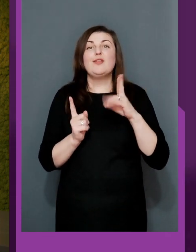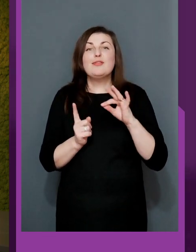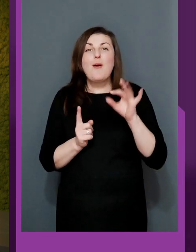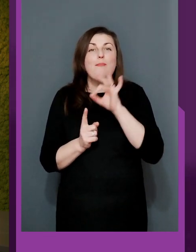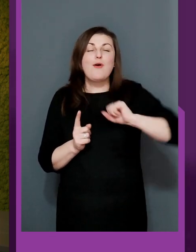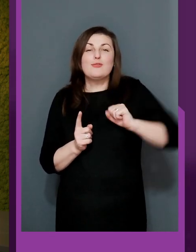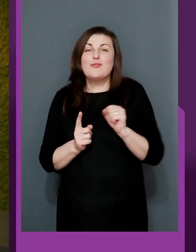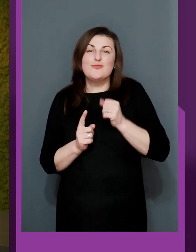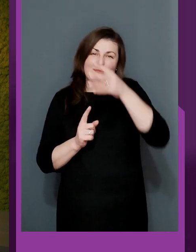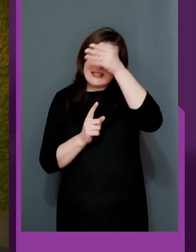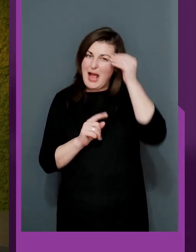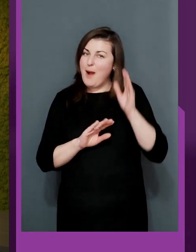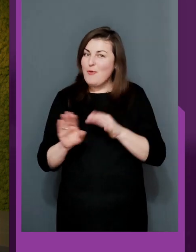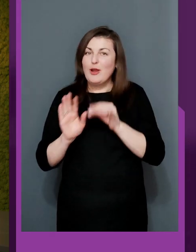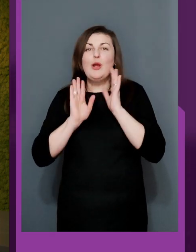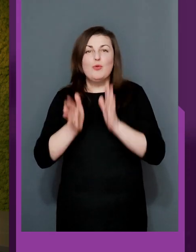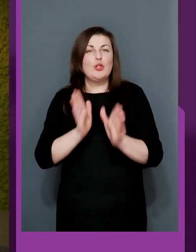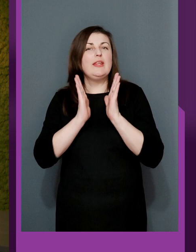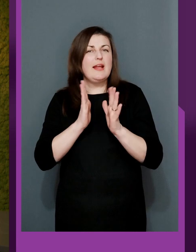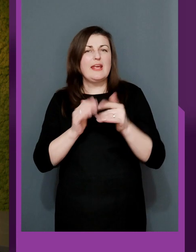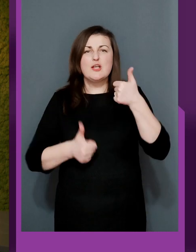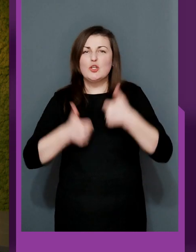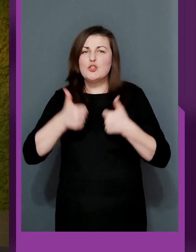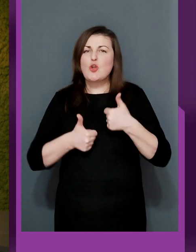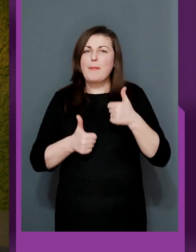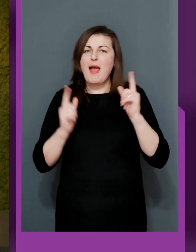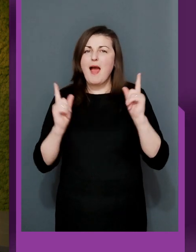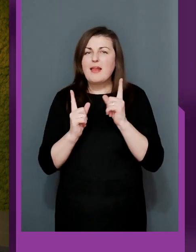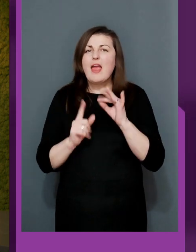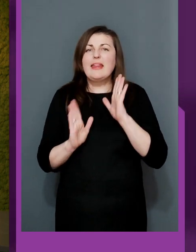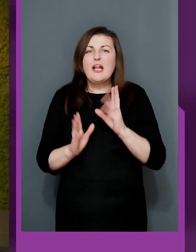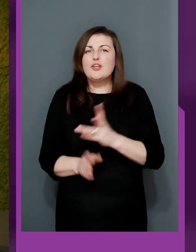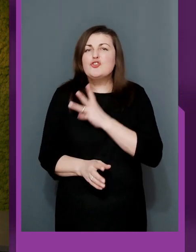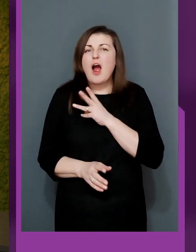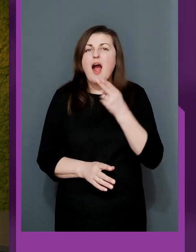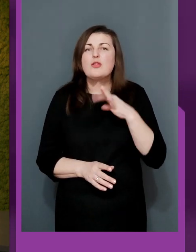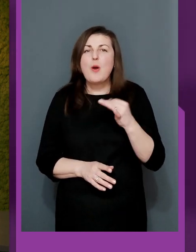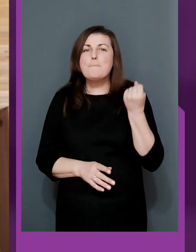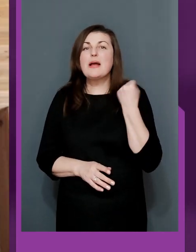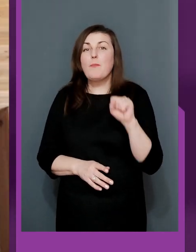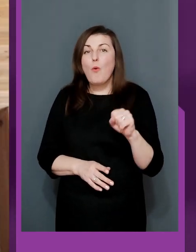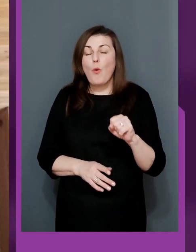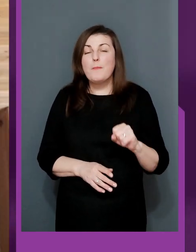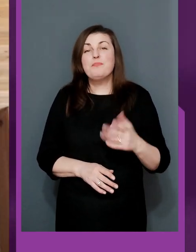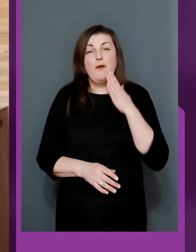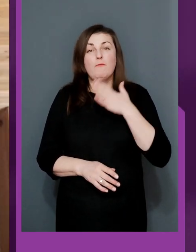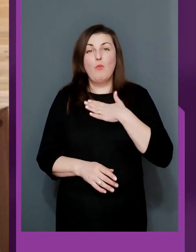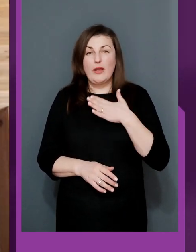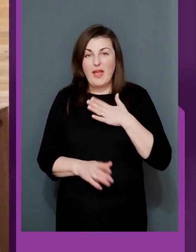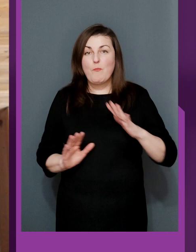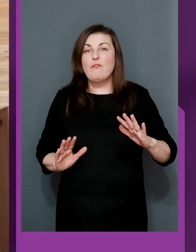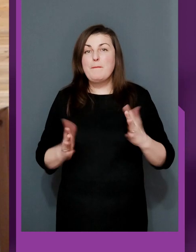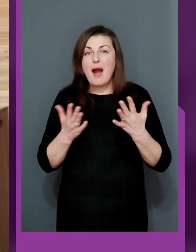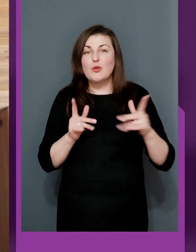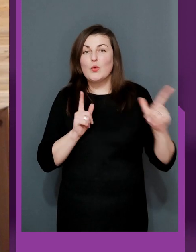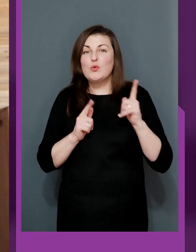то про дружбу забудеться і буде тільки суперник і тільки Жага до перемоги в моєму